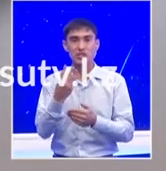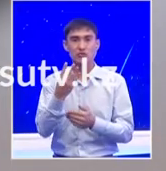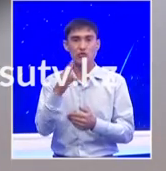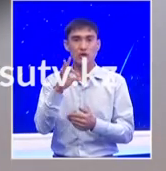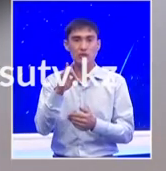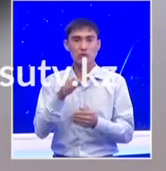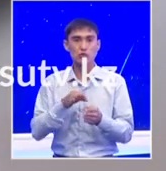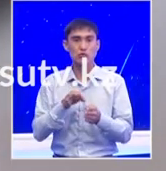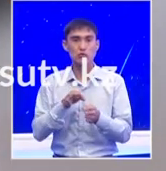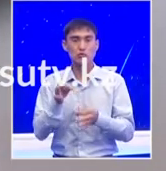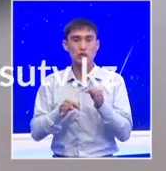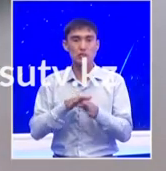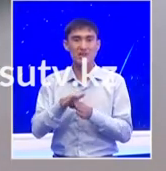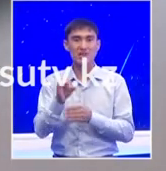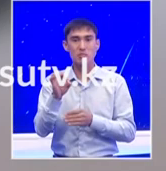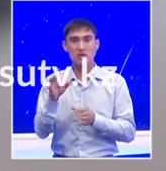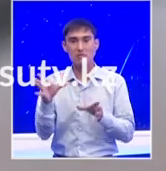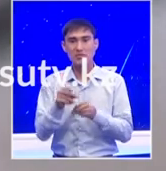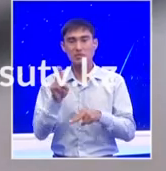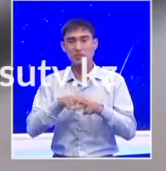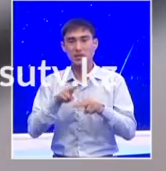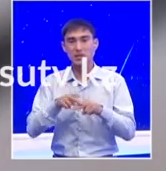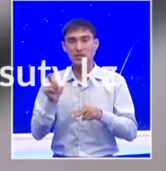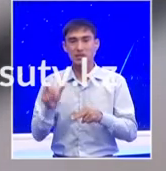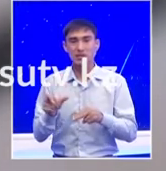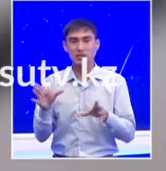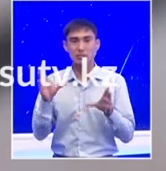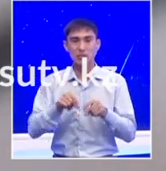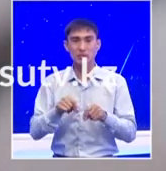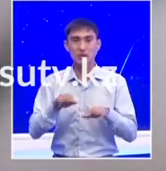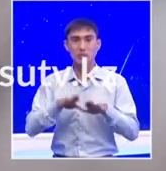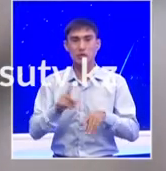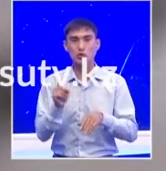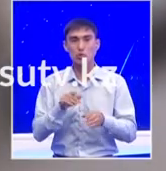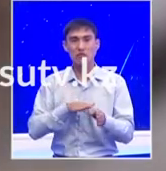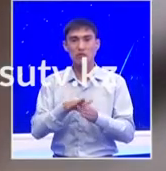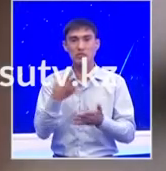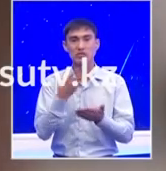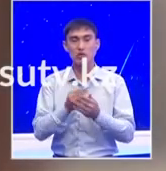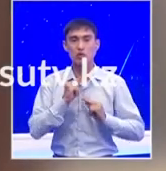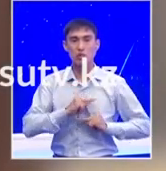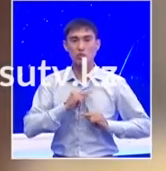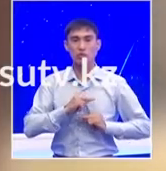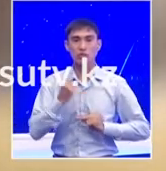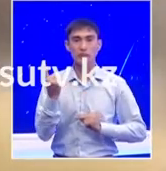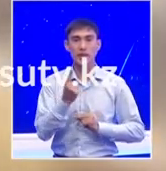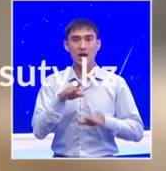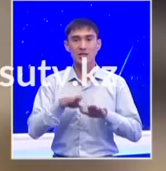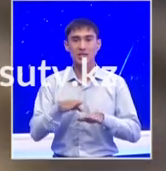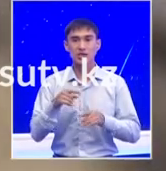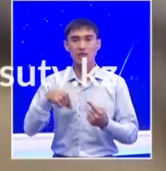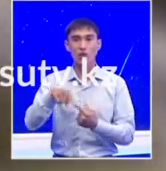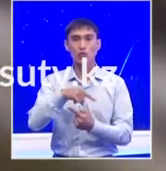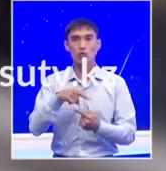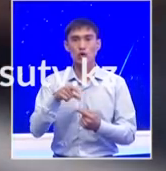октября судоисполнитель Ермеков вместе с двумя сотрудниками полиции прибыл на место, чтобы выполнить свою работу. Однако находящиеся